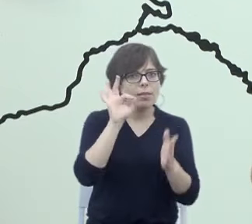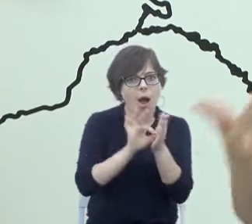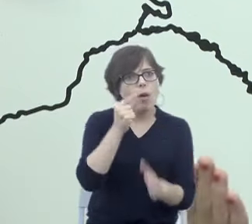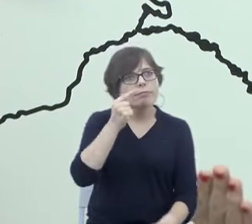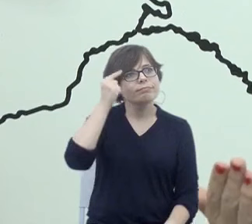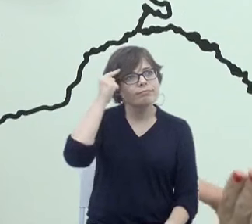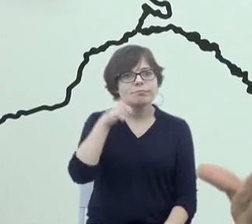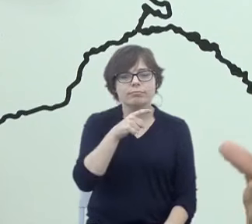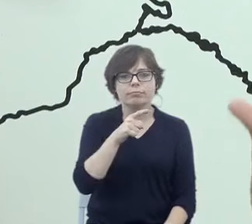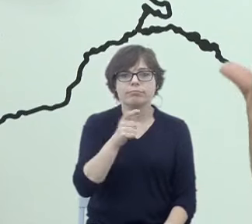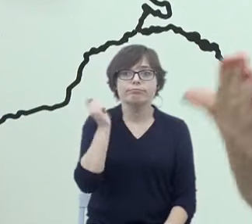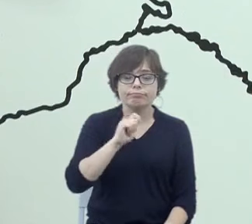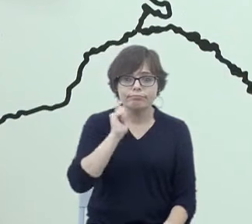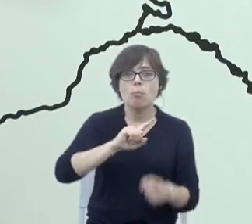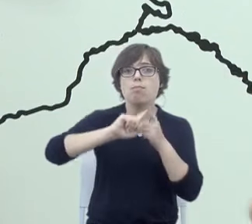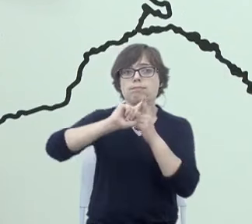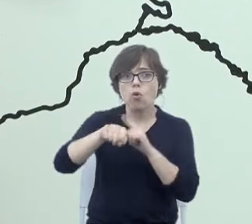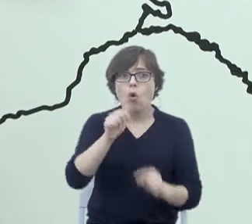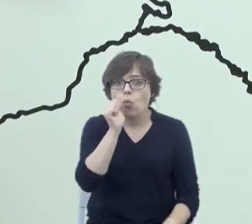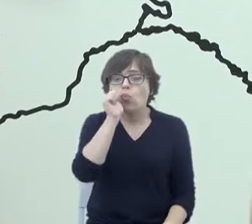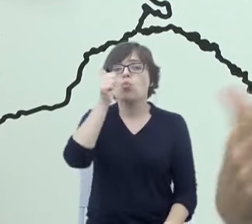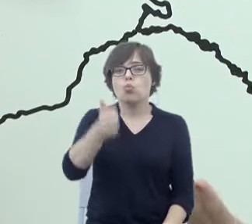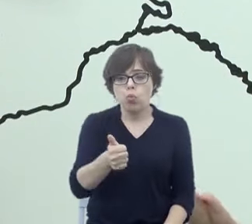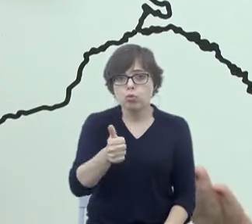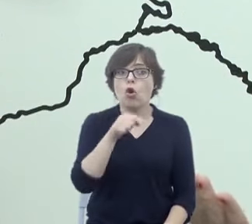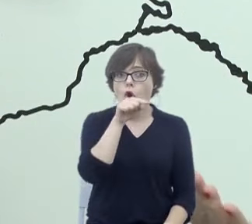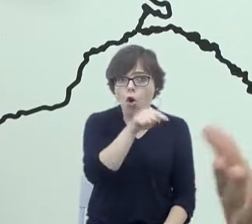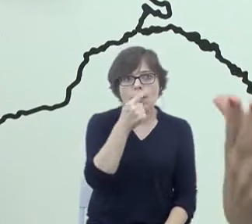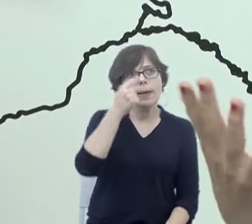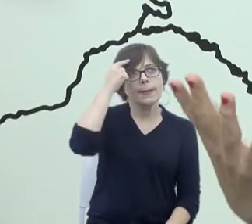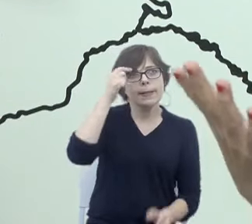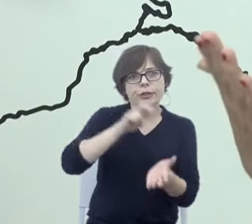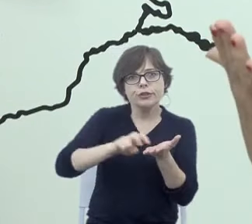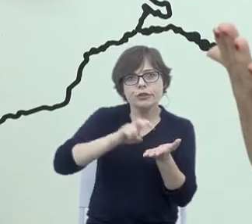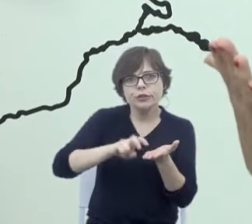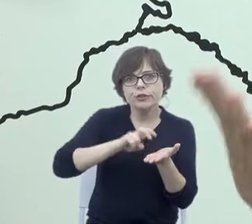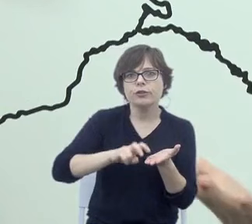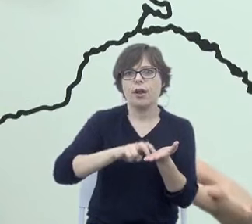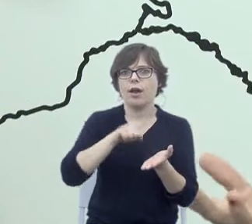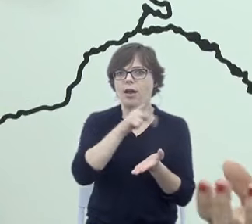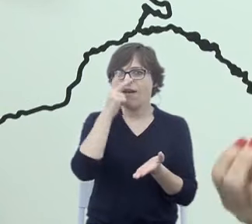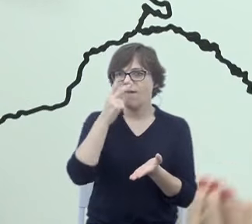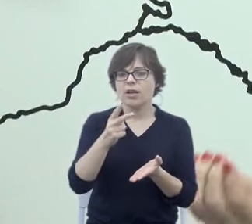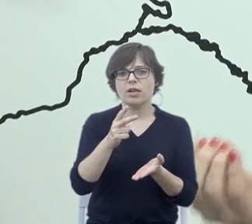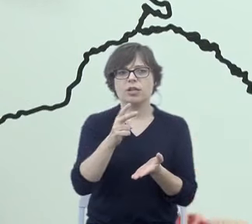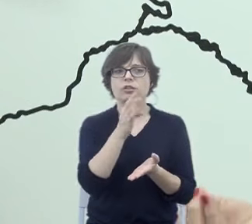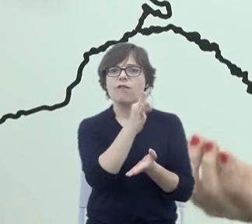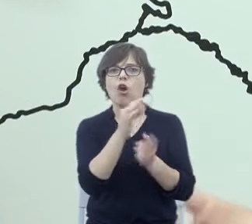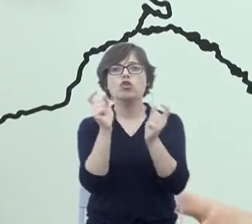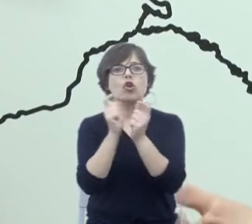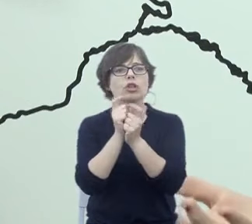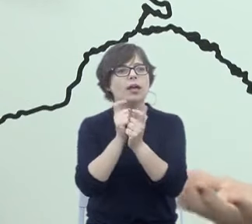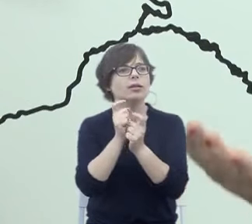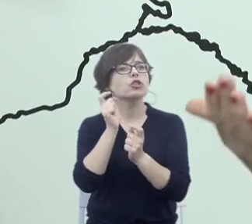jak na drugi dzień po spaleniu stodoły ona idzie i widzi ciało swojej sąsiadki, Żydówki,